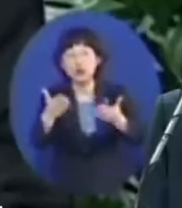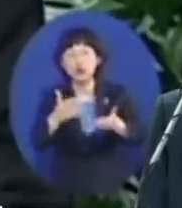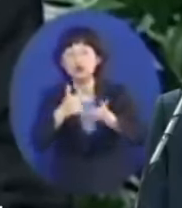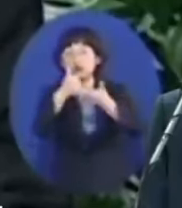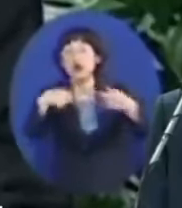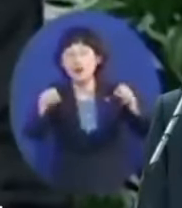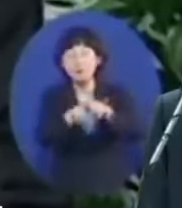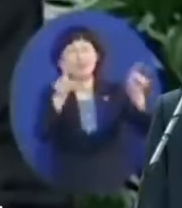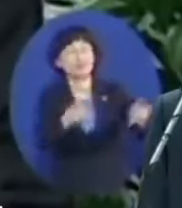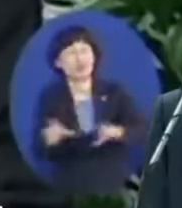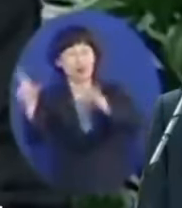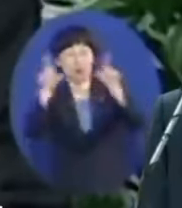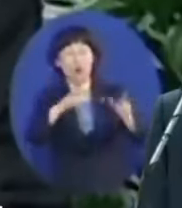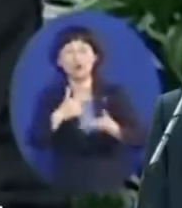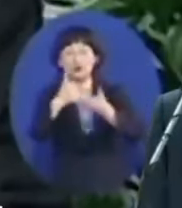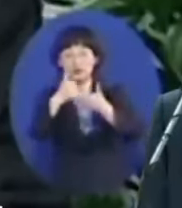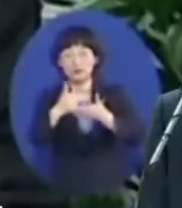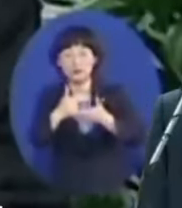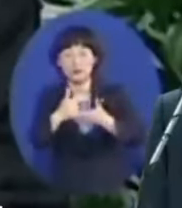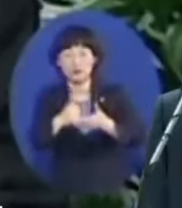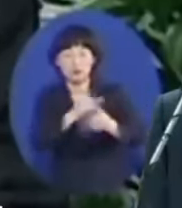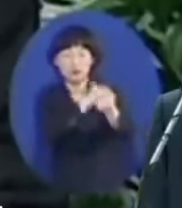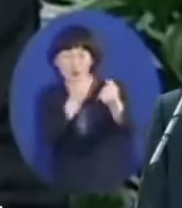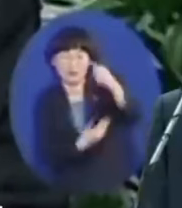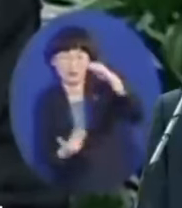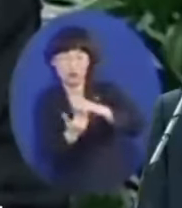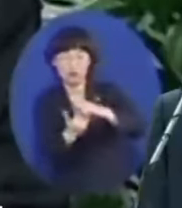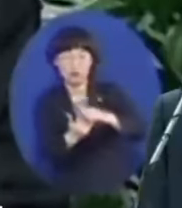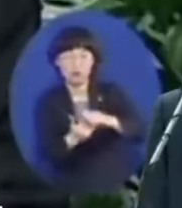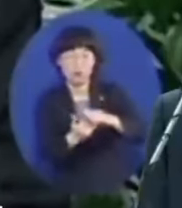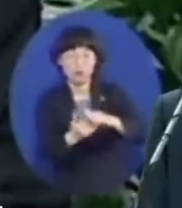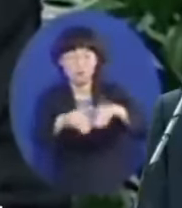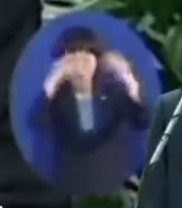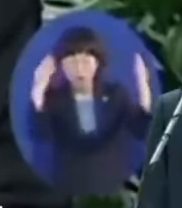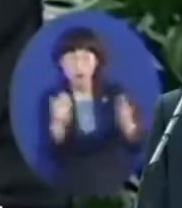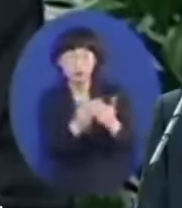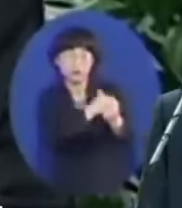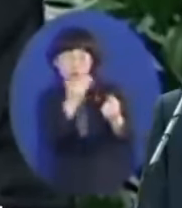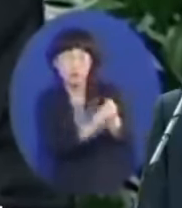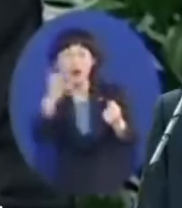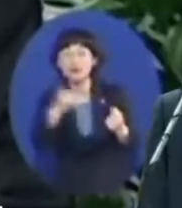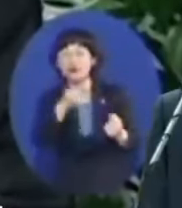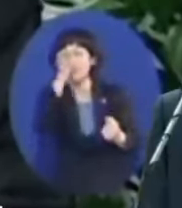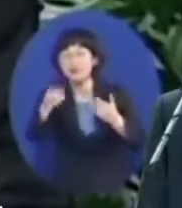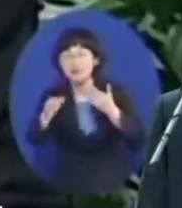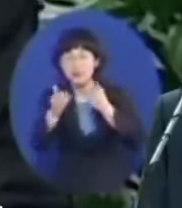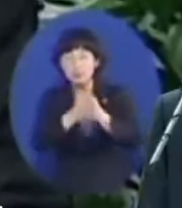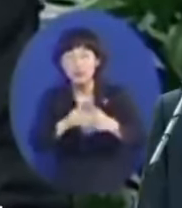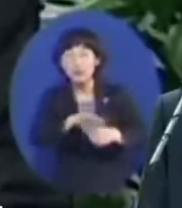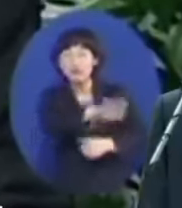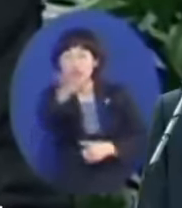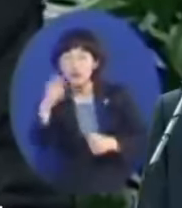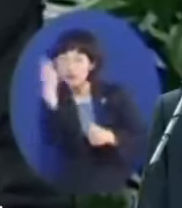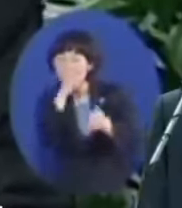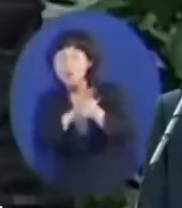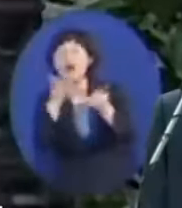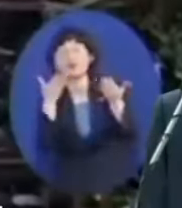함께 살면 주님이 전지전능 무소부지하신 능력으로 모든 것을 알아서 우리에게 돌봐 주시는